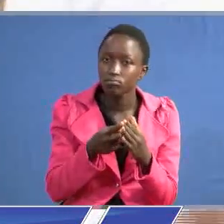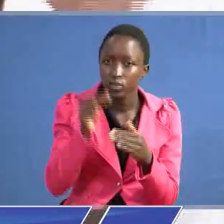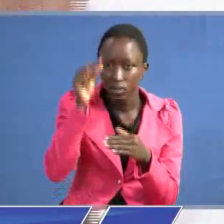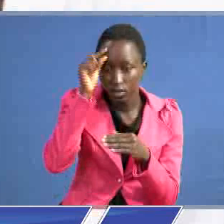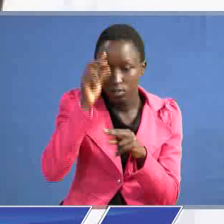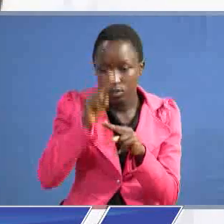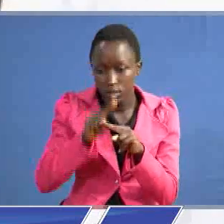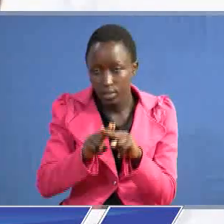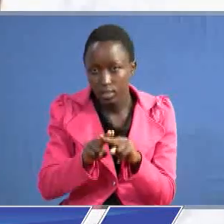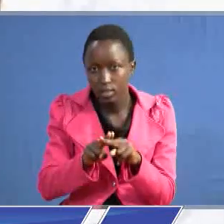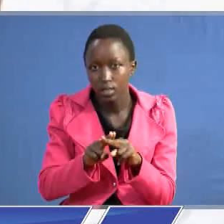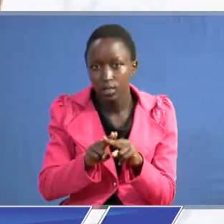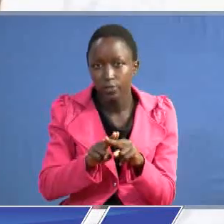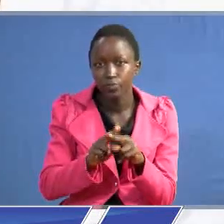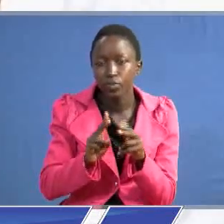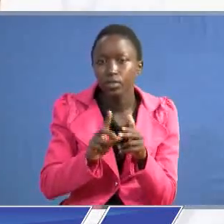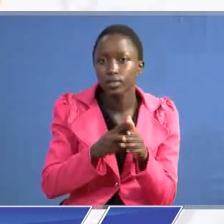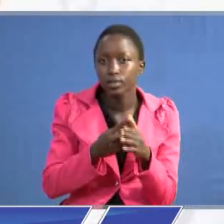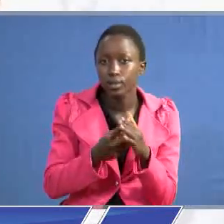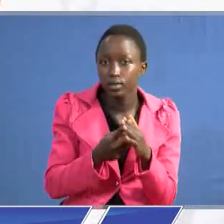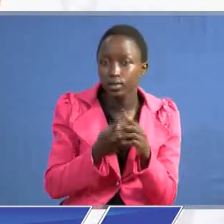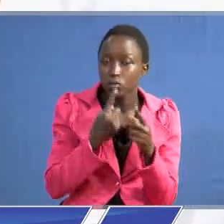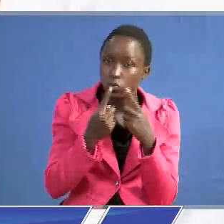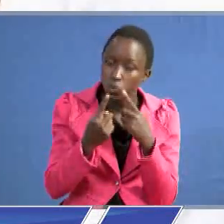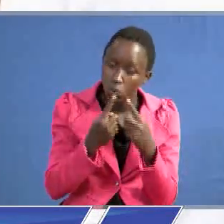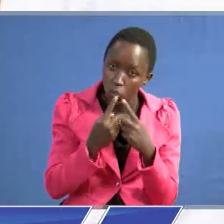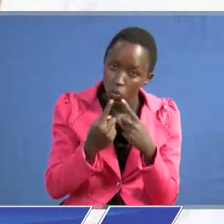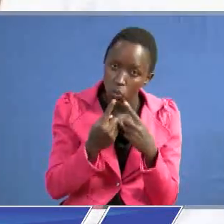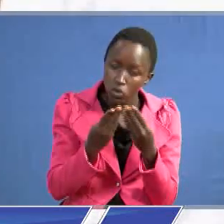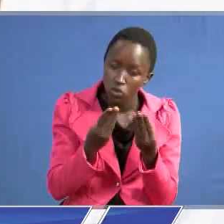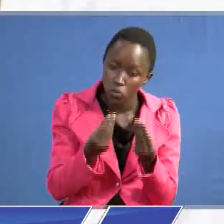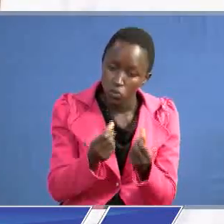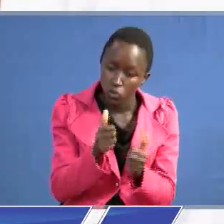waketi chini na hao watu wazungumze suluhisho ipatikane.